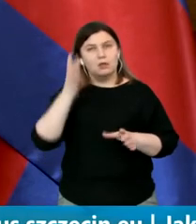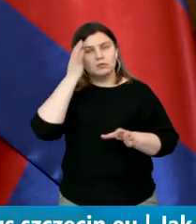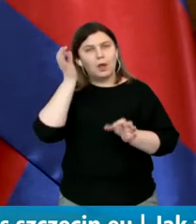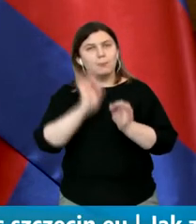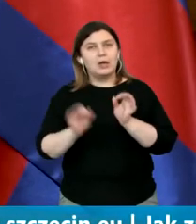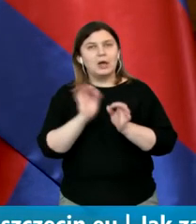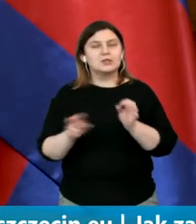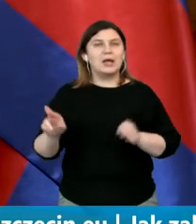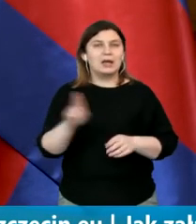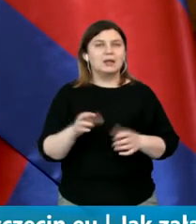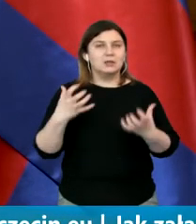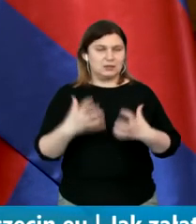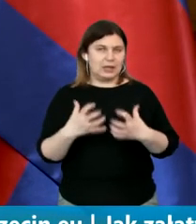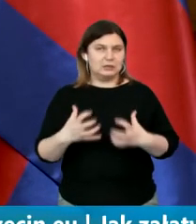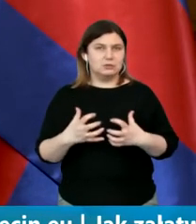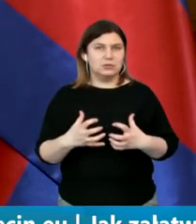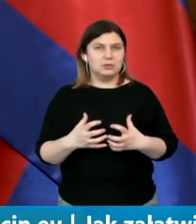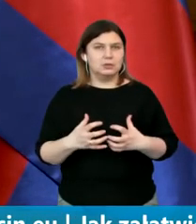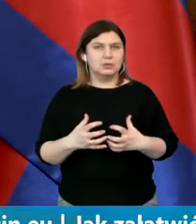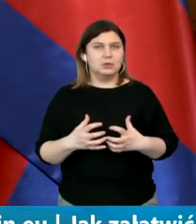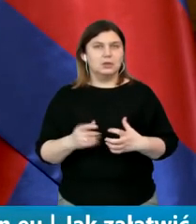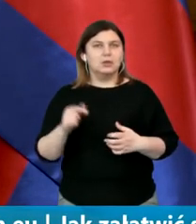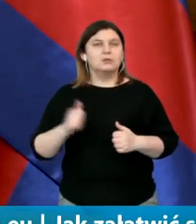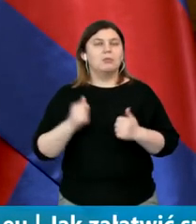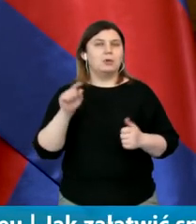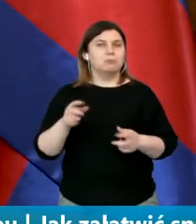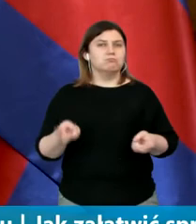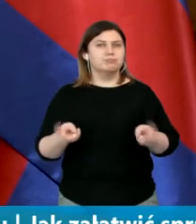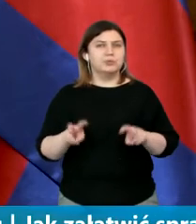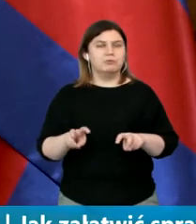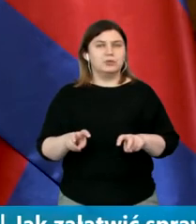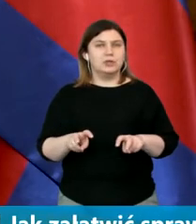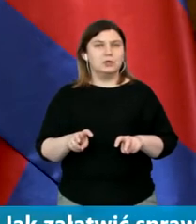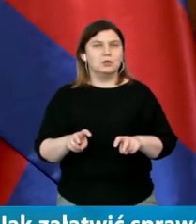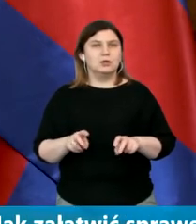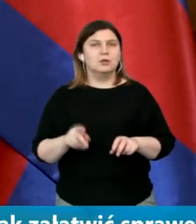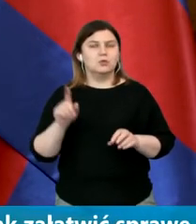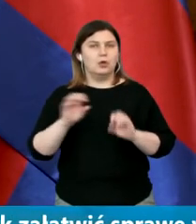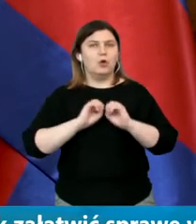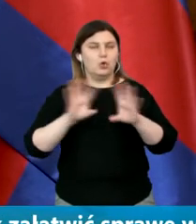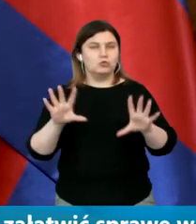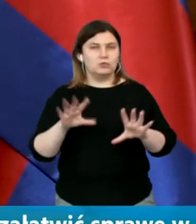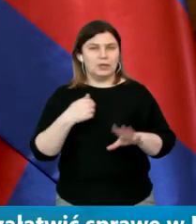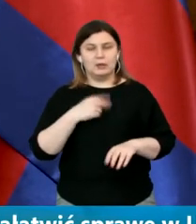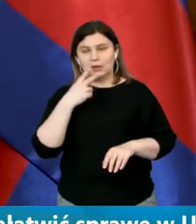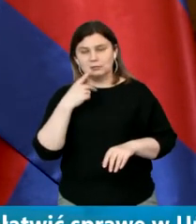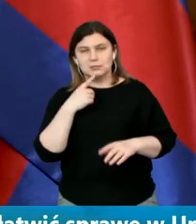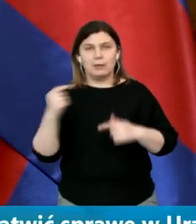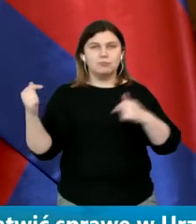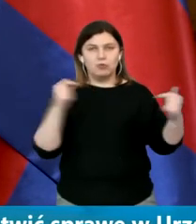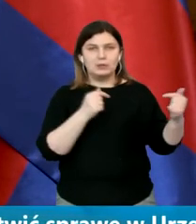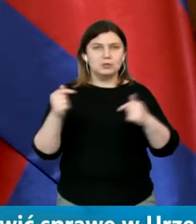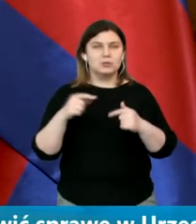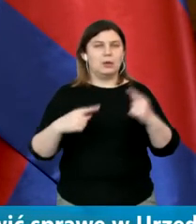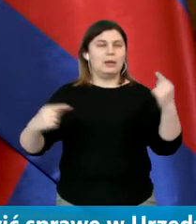radni, chętni, aby coś takiego powstało, to oczywiście ja się nad tym pochylę, przedyskutujemy sobie to